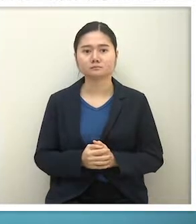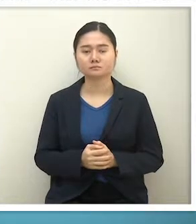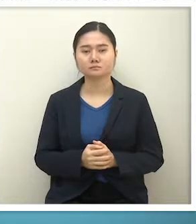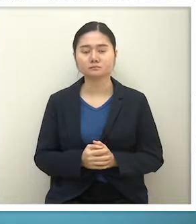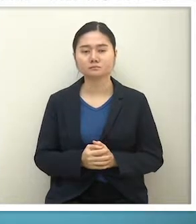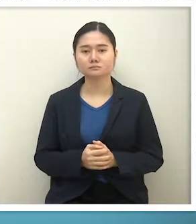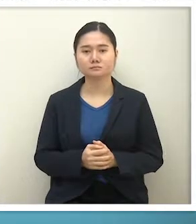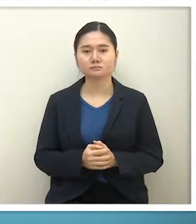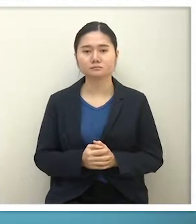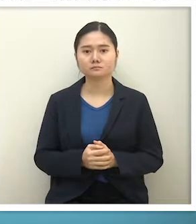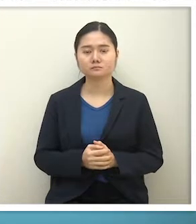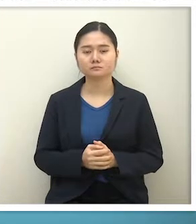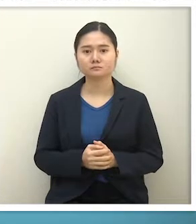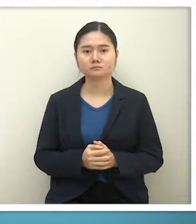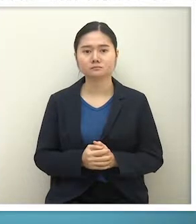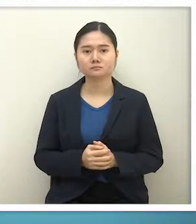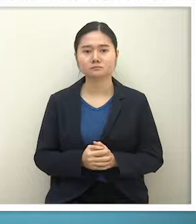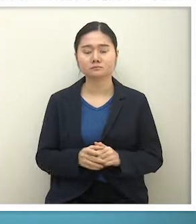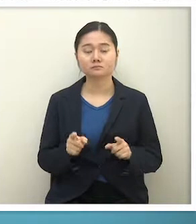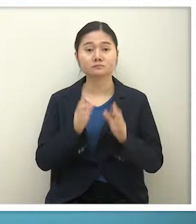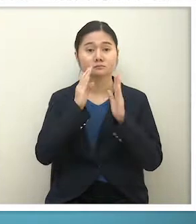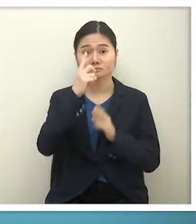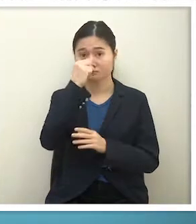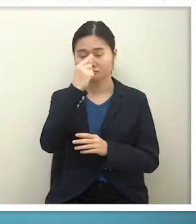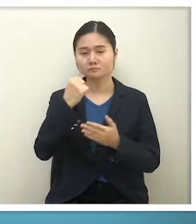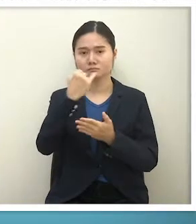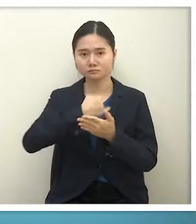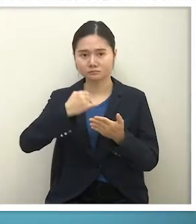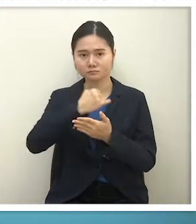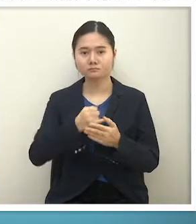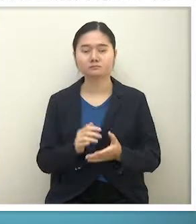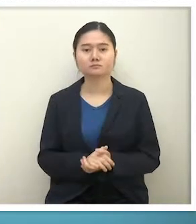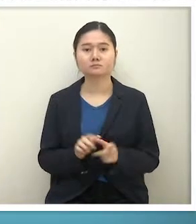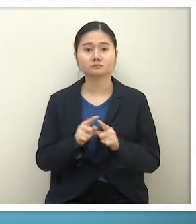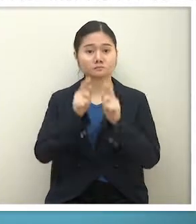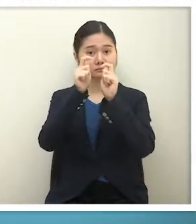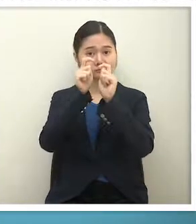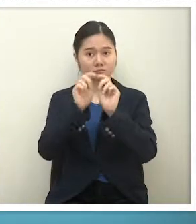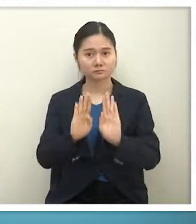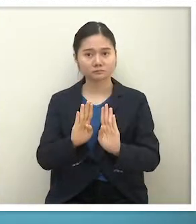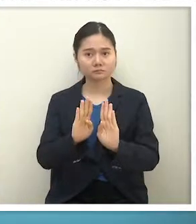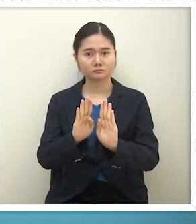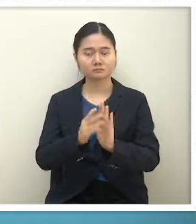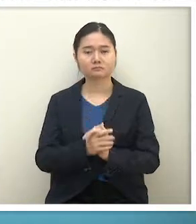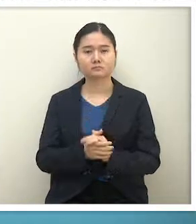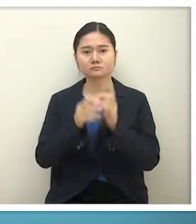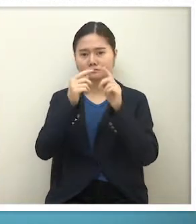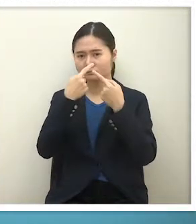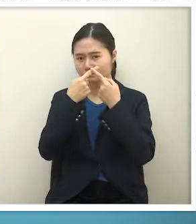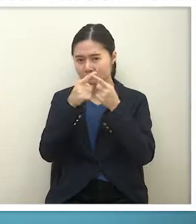เขาเป็นผลงานของฝรั่งเนาะค่อนข้างจะมีดีไซน์ที่